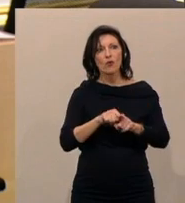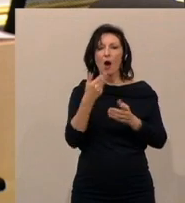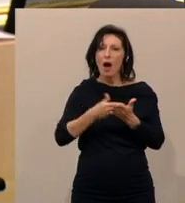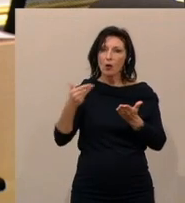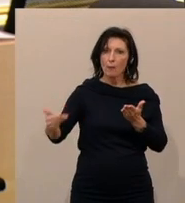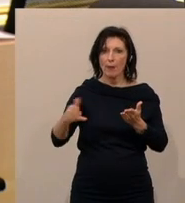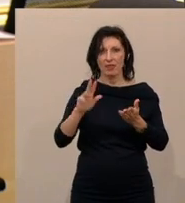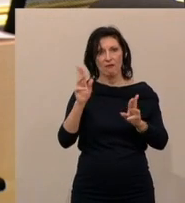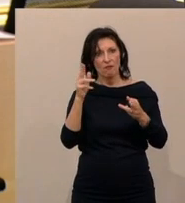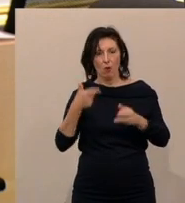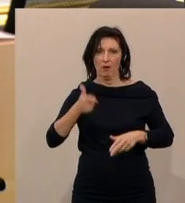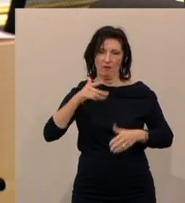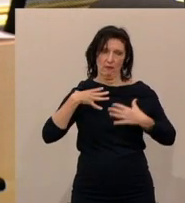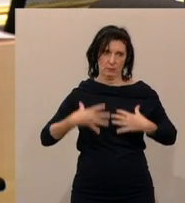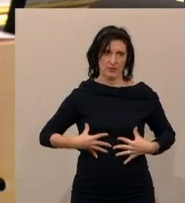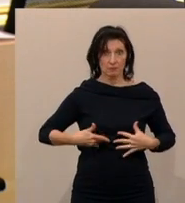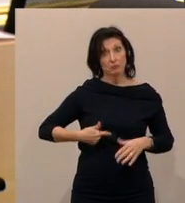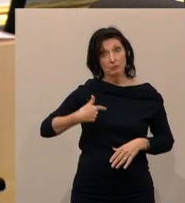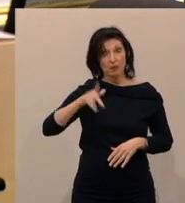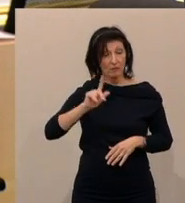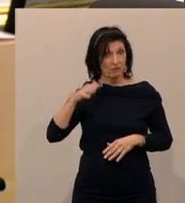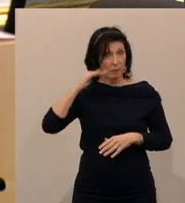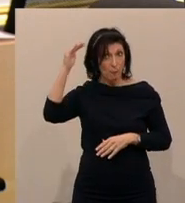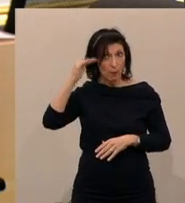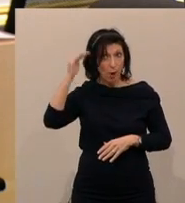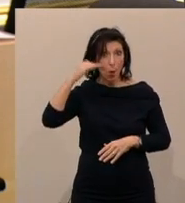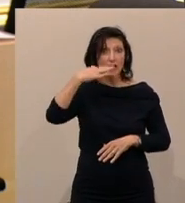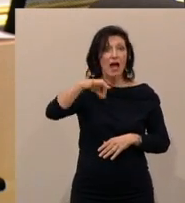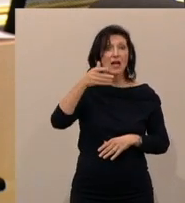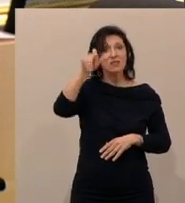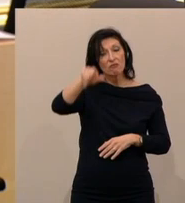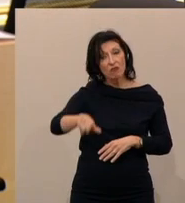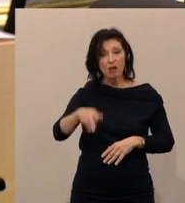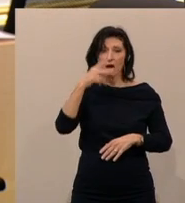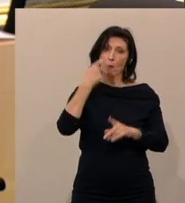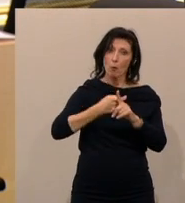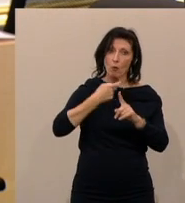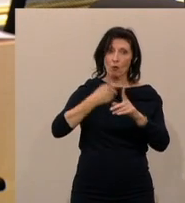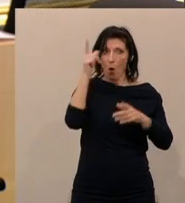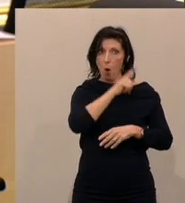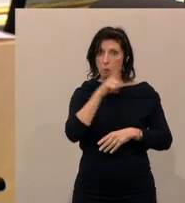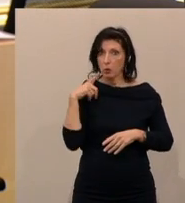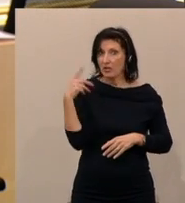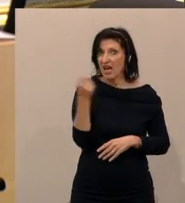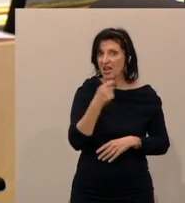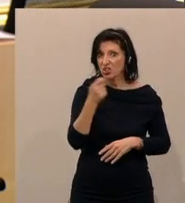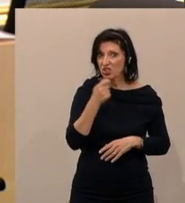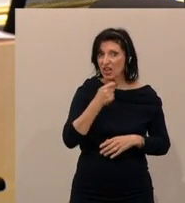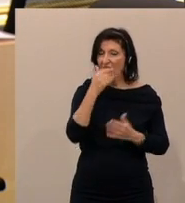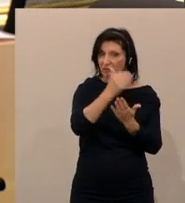gemacht werden. Die Waffenbehörde prüft im Einzelfall die Evidenzen auf polizeiliche Vormerkungen, Klammer Strafregister,